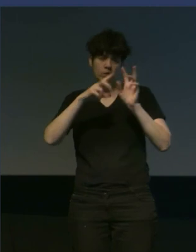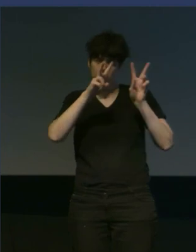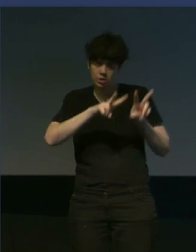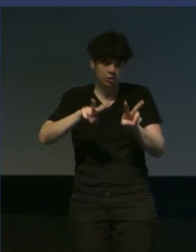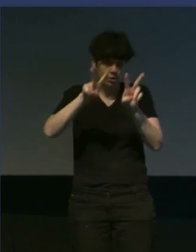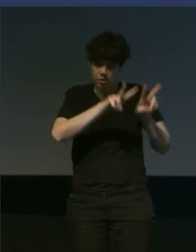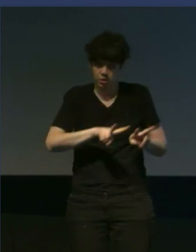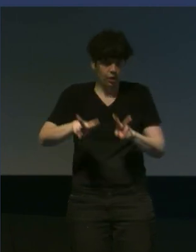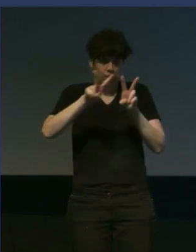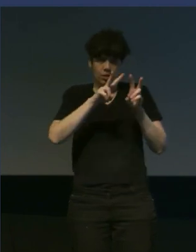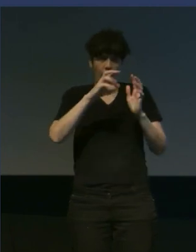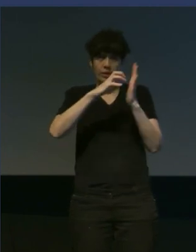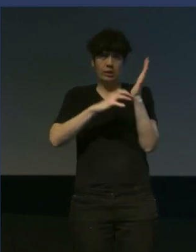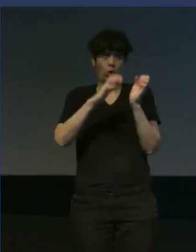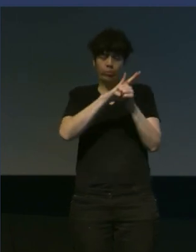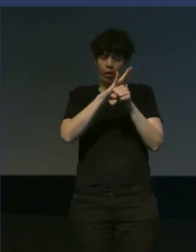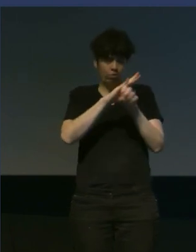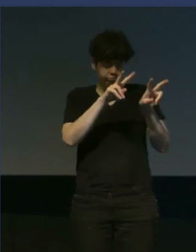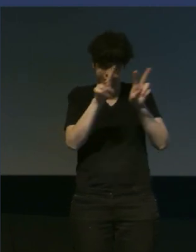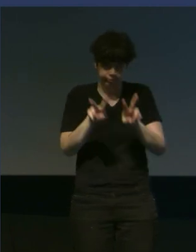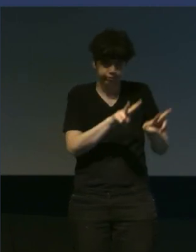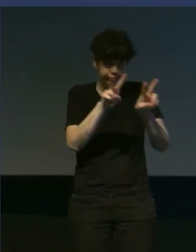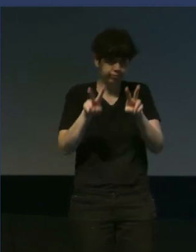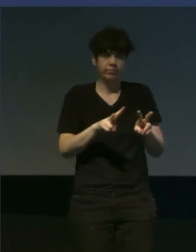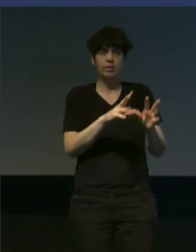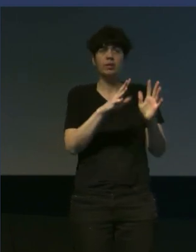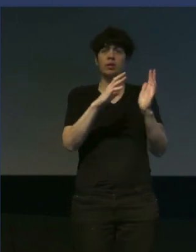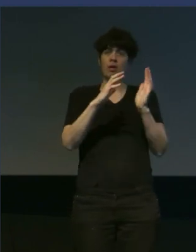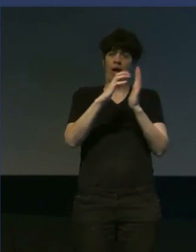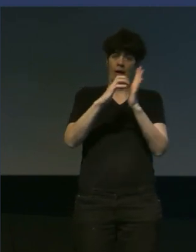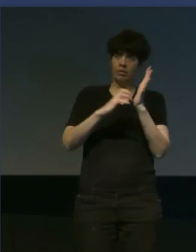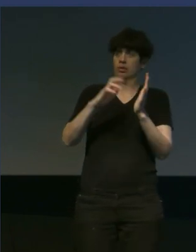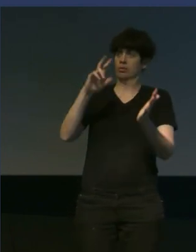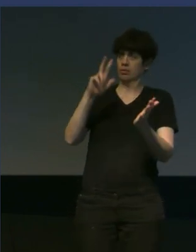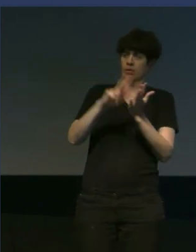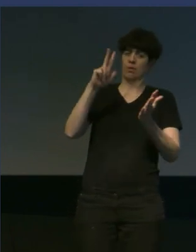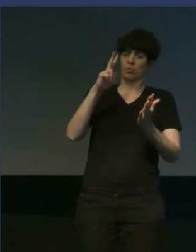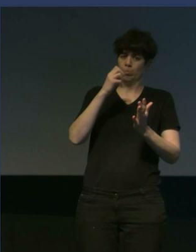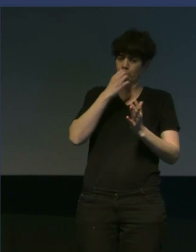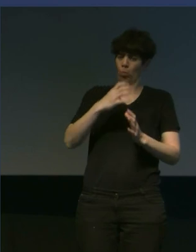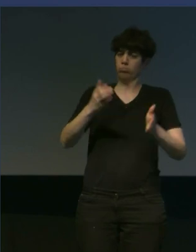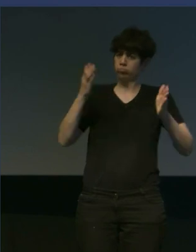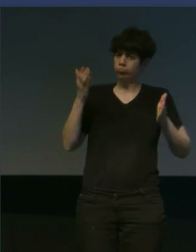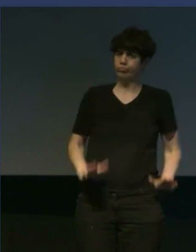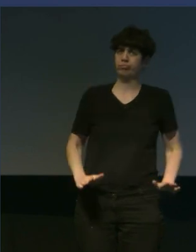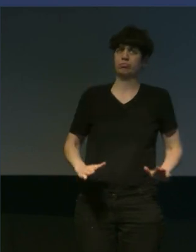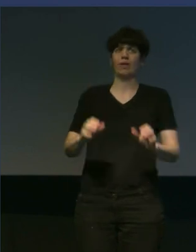l'article. Et à partir de là, une fois que l'article était validé, définitivement, on